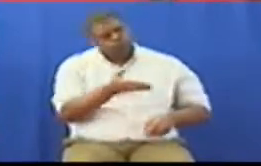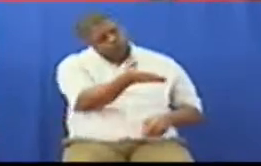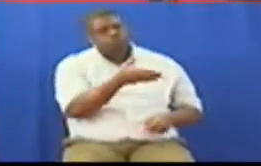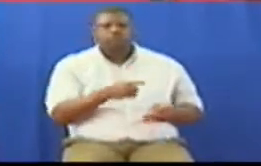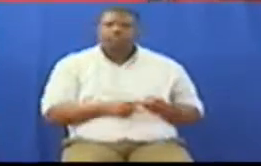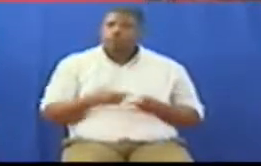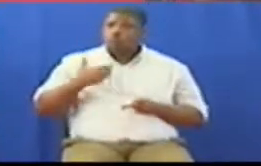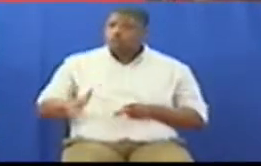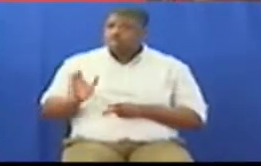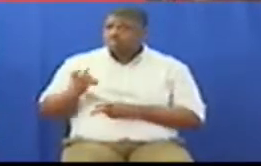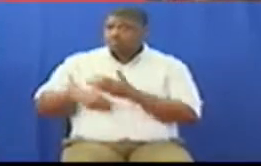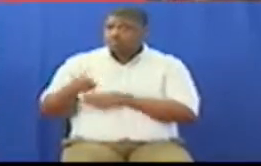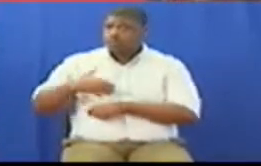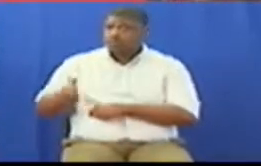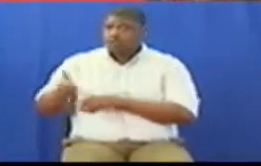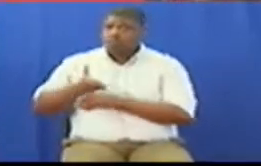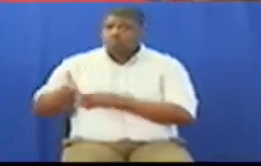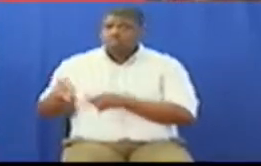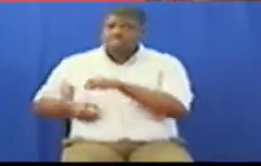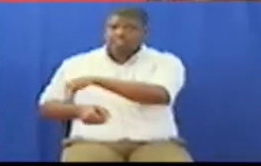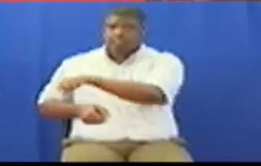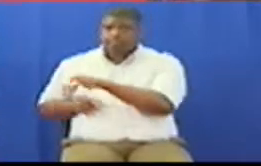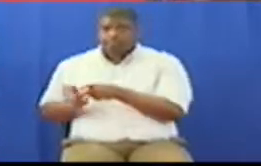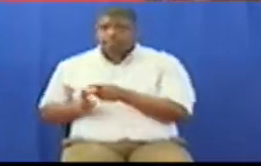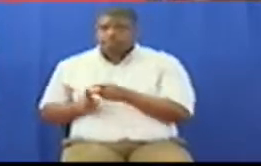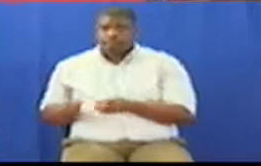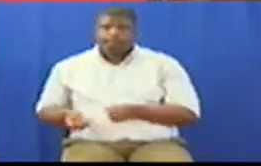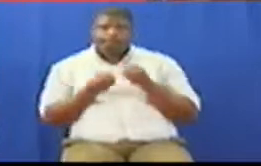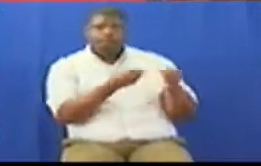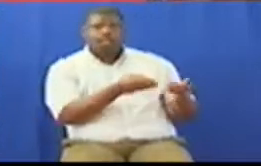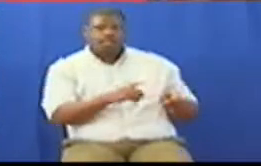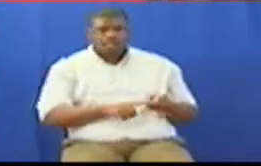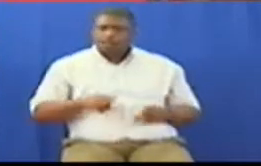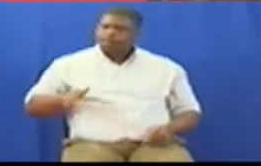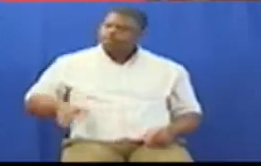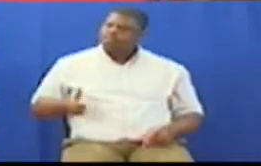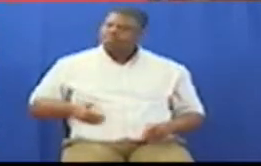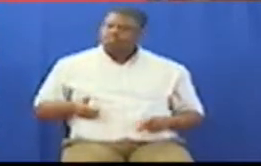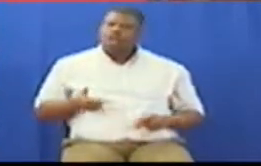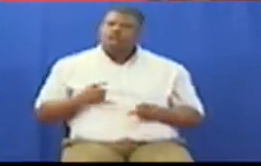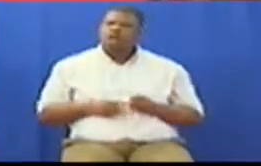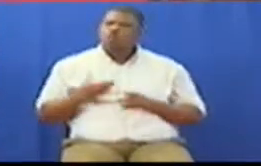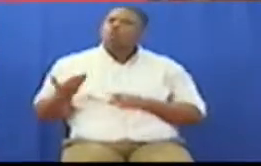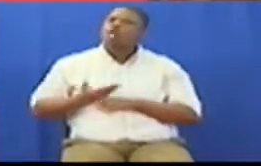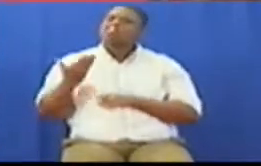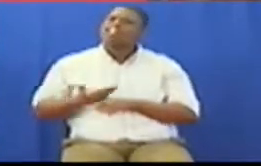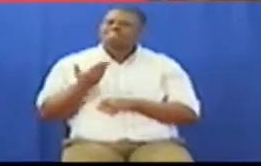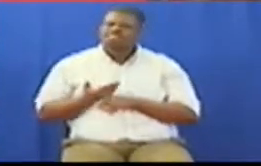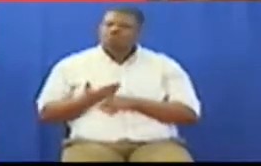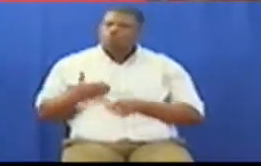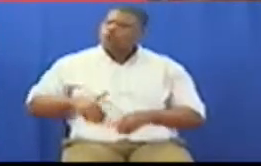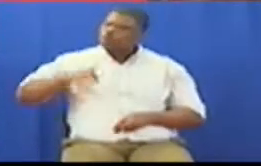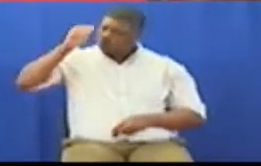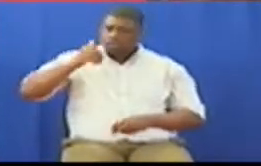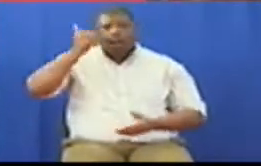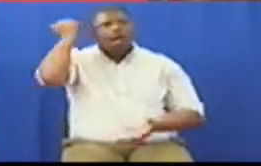waziri ambao wako kwenye wizara zinazohusika, wapeleke senior officers pale ambao wanaweza kutoa maamuzi. Hapo